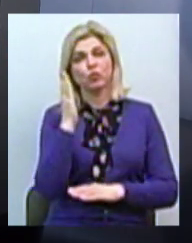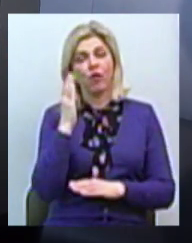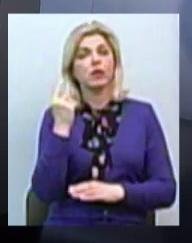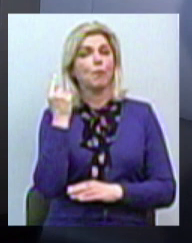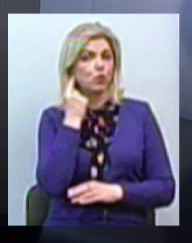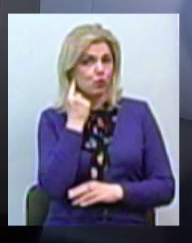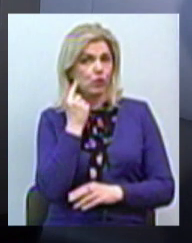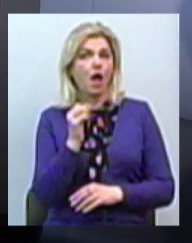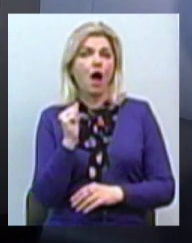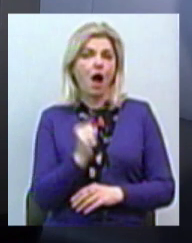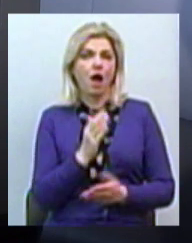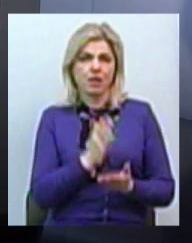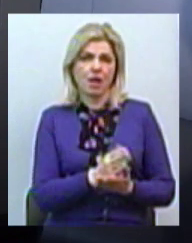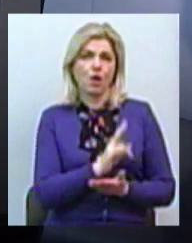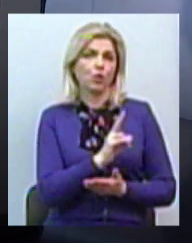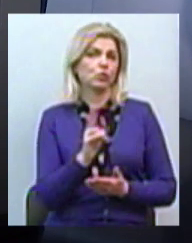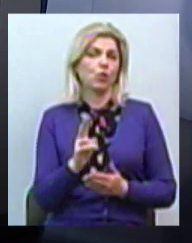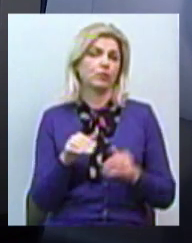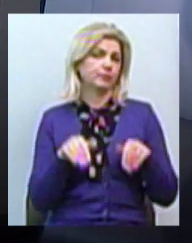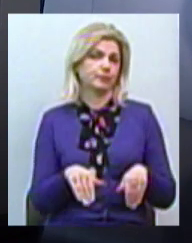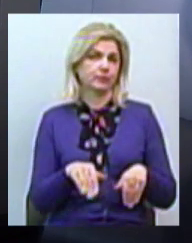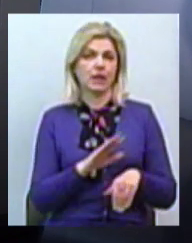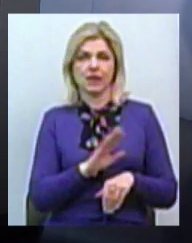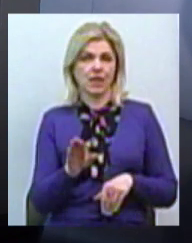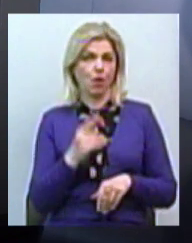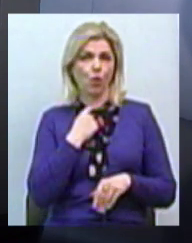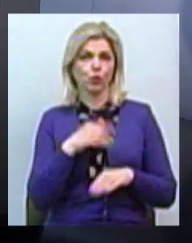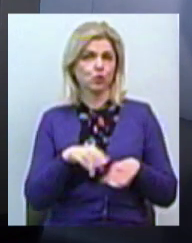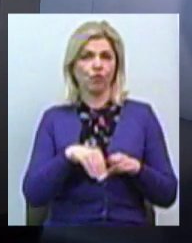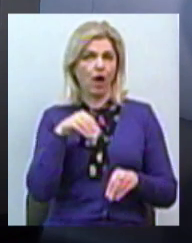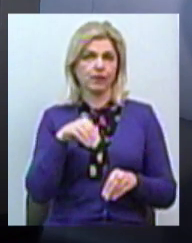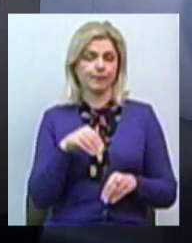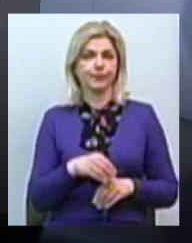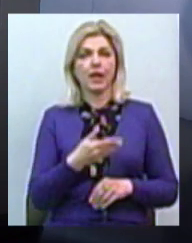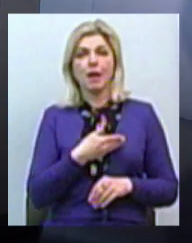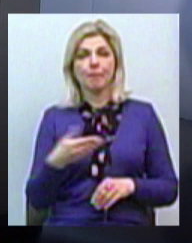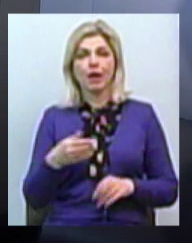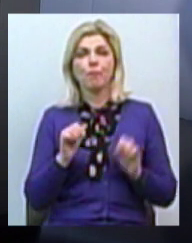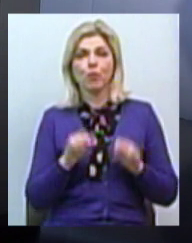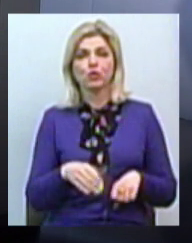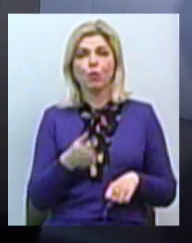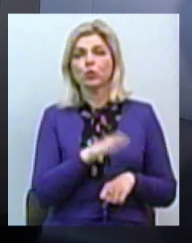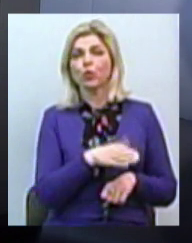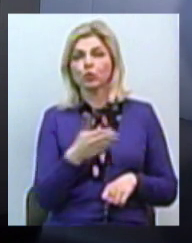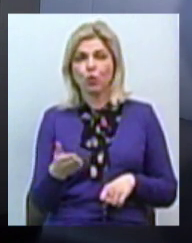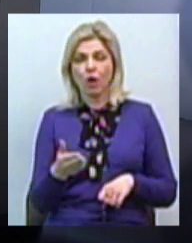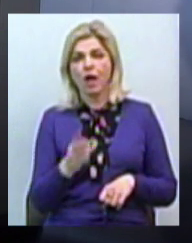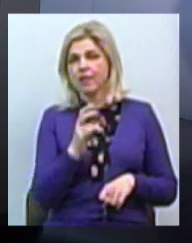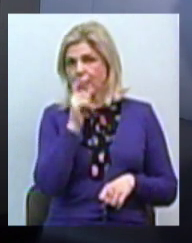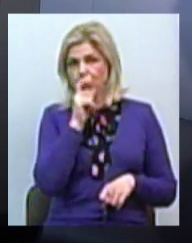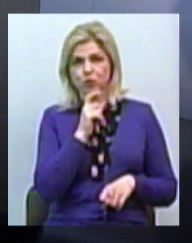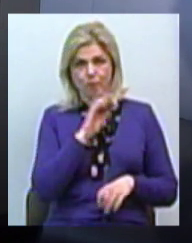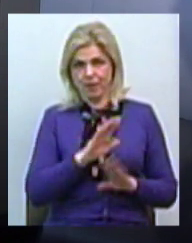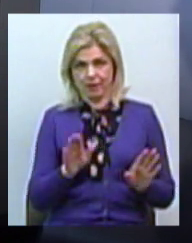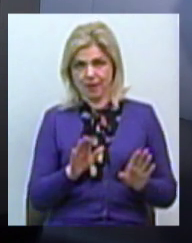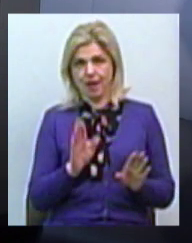Бо в нас, ну, якась, знаєте, ми можемо друг другу одне одного не розуміти просто в деяких